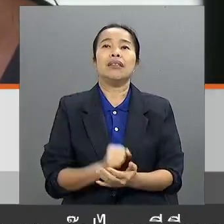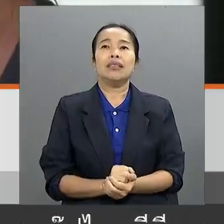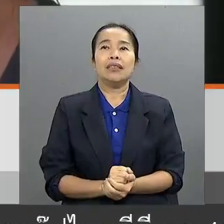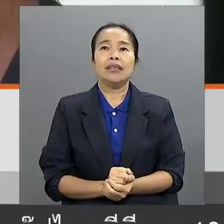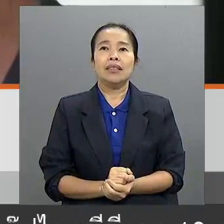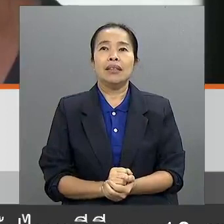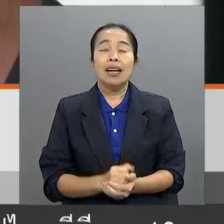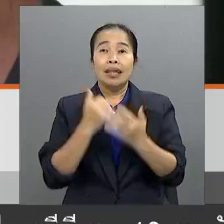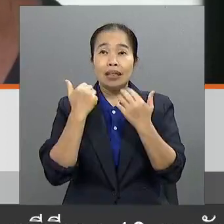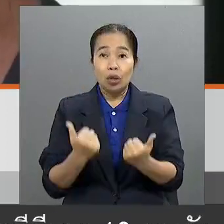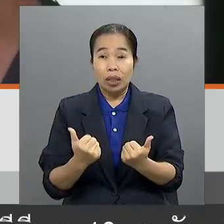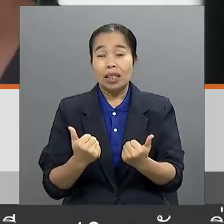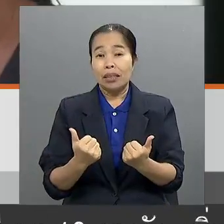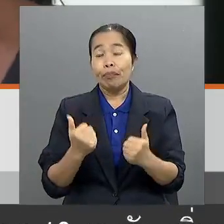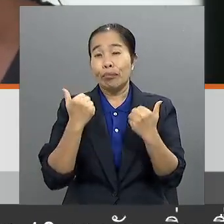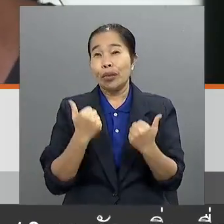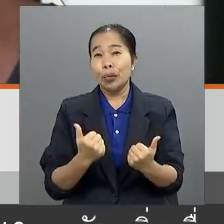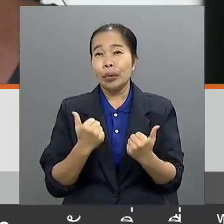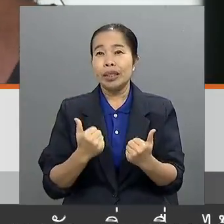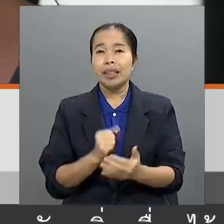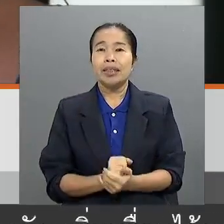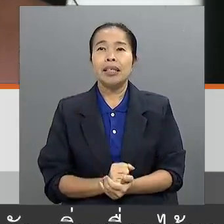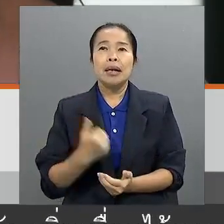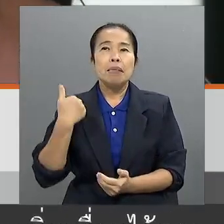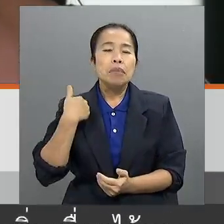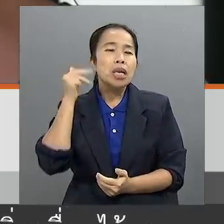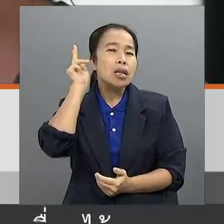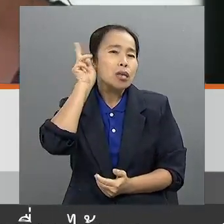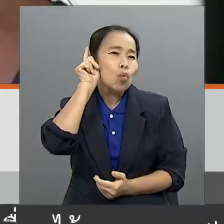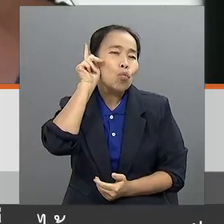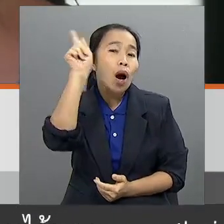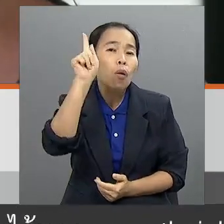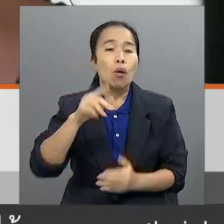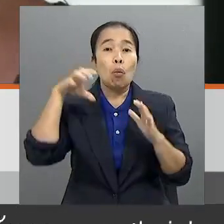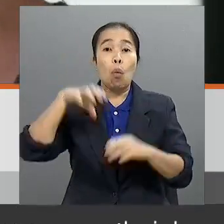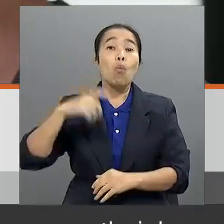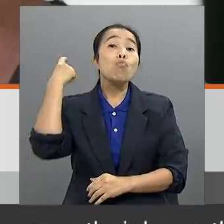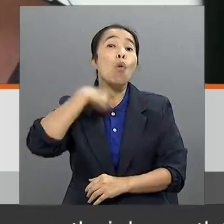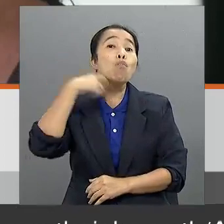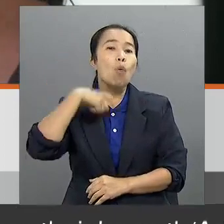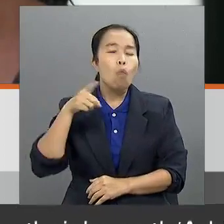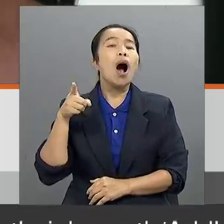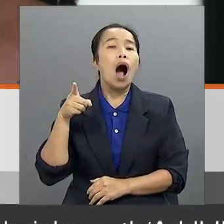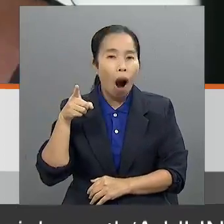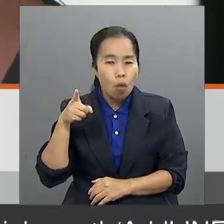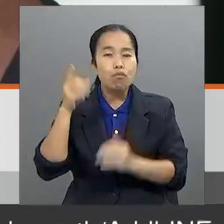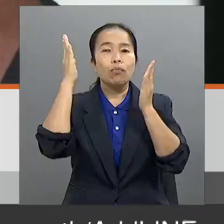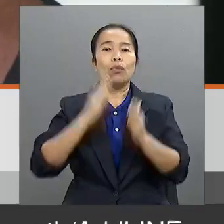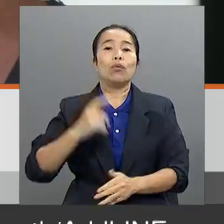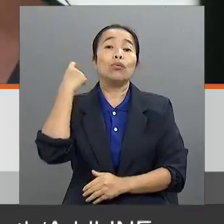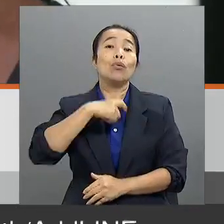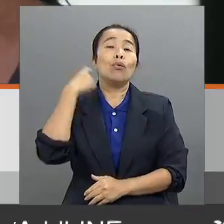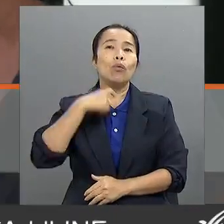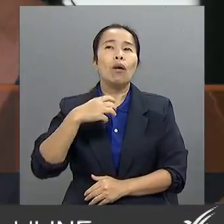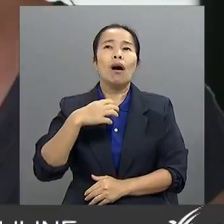งนี้ที่มีกระแสมานะคะก็คือทางฮ่องกงนะคะเพราะว่าเนื่องจากฮ่องกงเองเนี่ยค่าของชีพสูงมากบ้าน